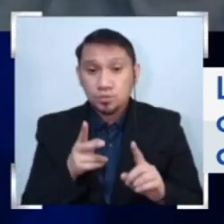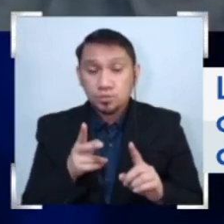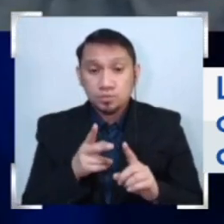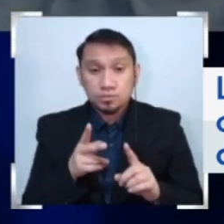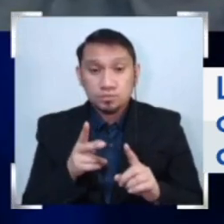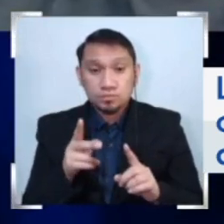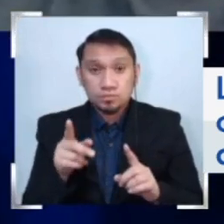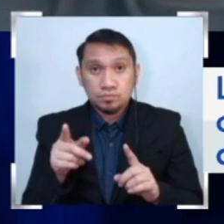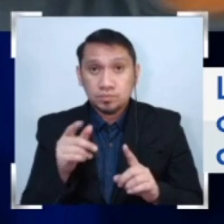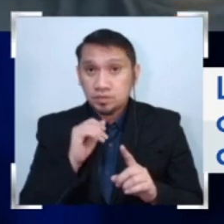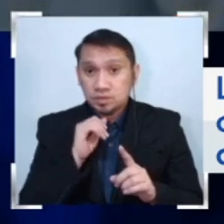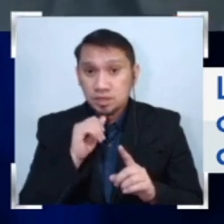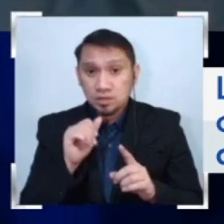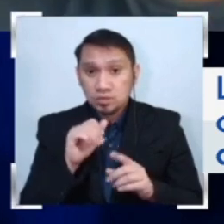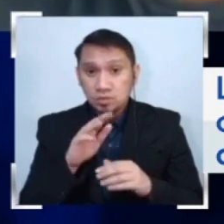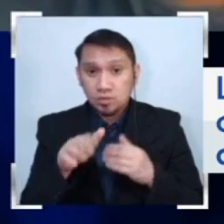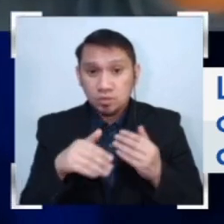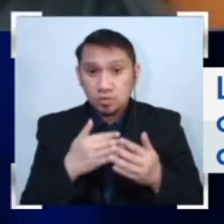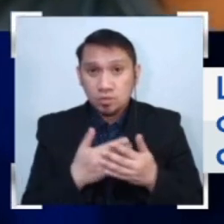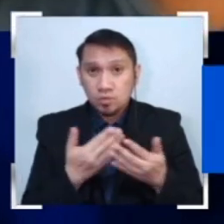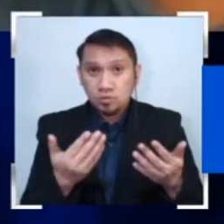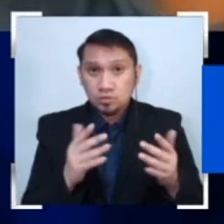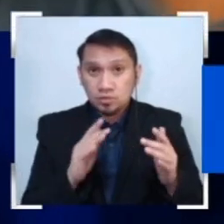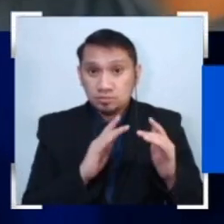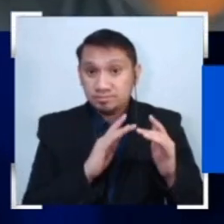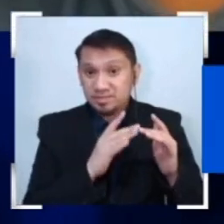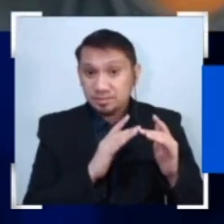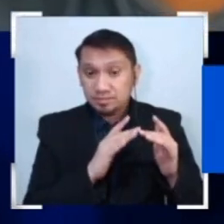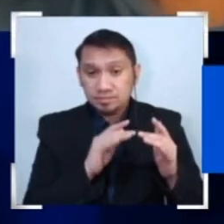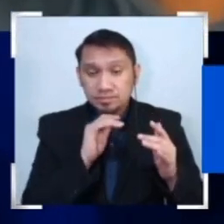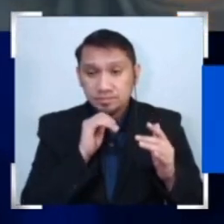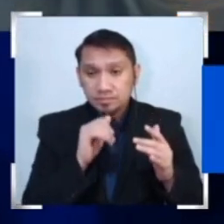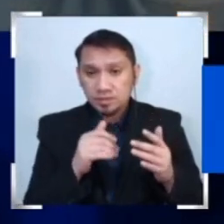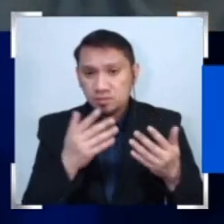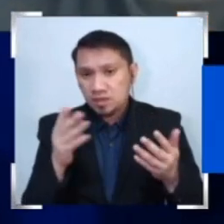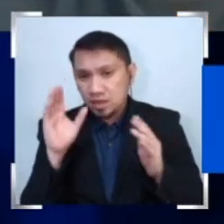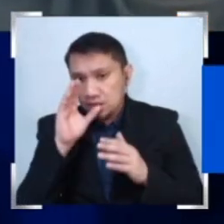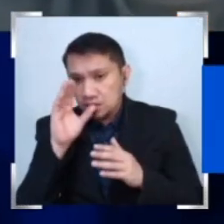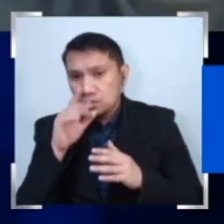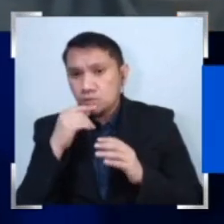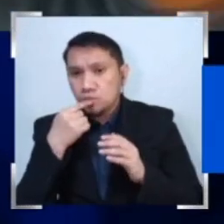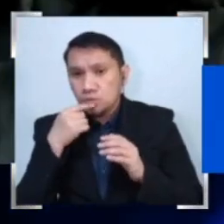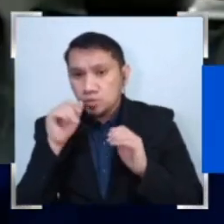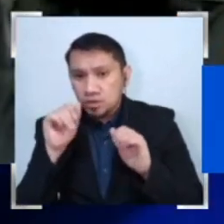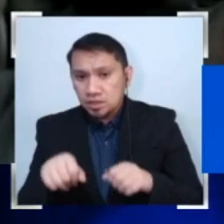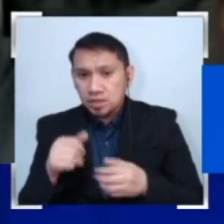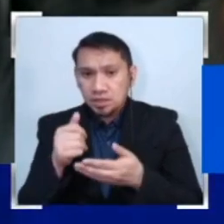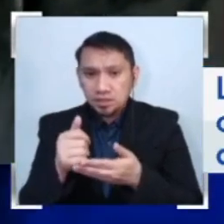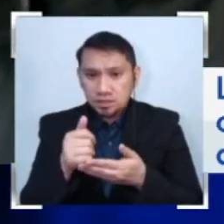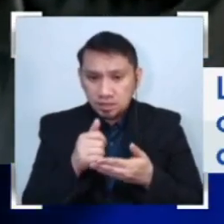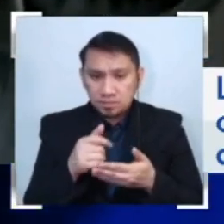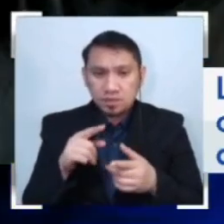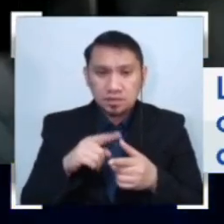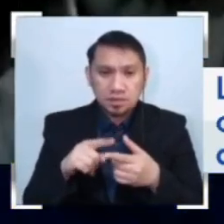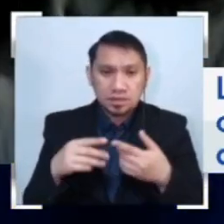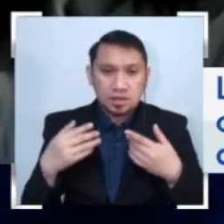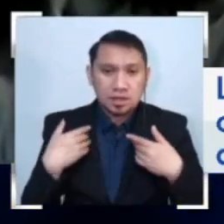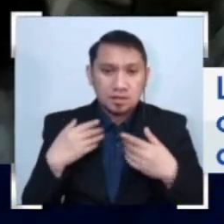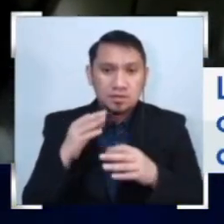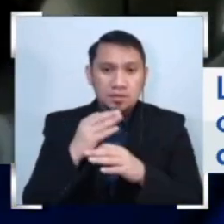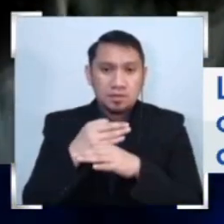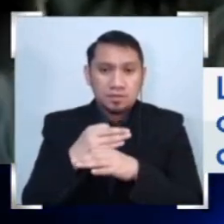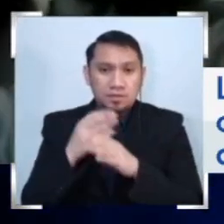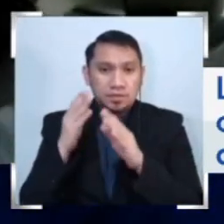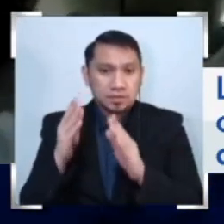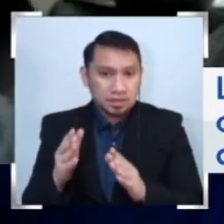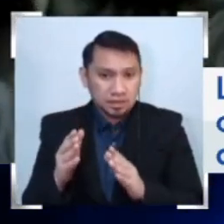naman talaga sanay sa online. Maghahanap sila ng makakatulong sa kanila, papasok naman yung teacher. Meron talagang kamote na